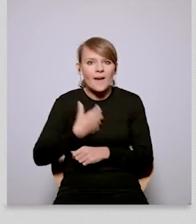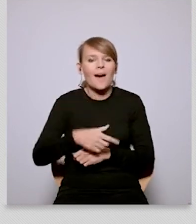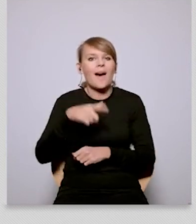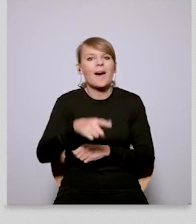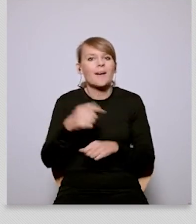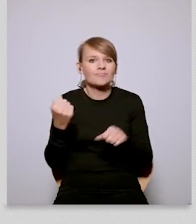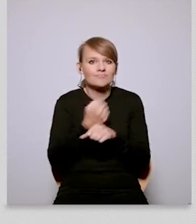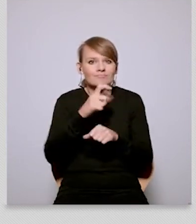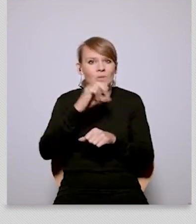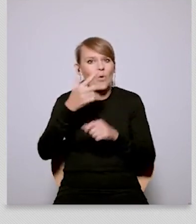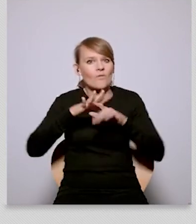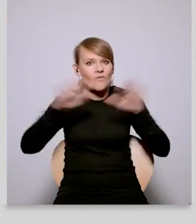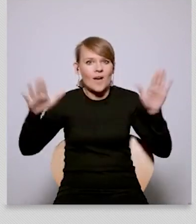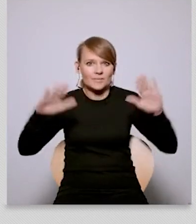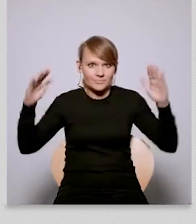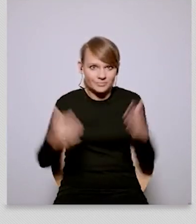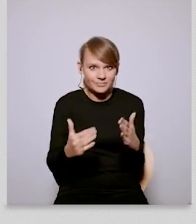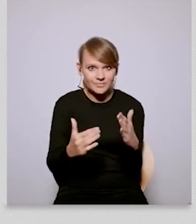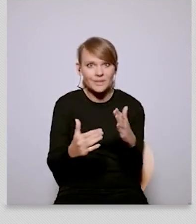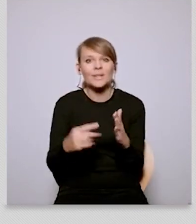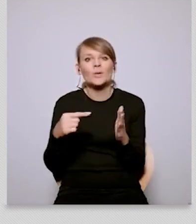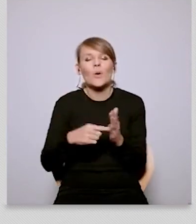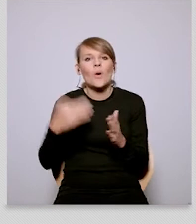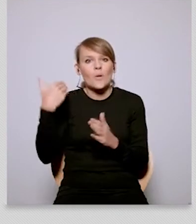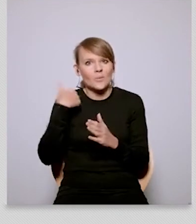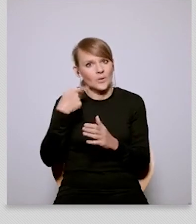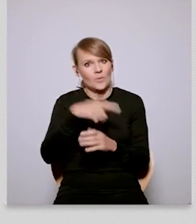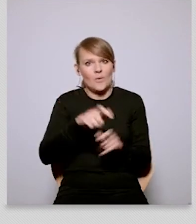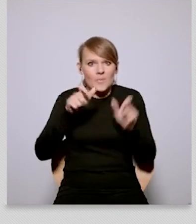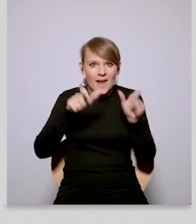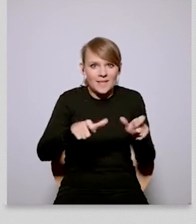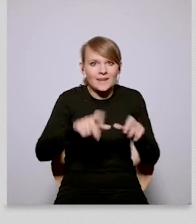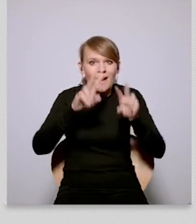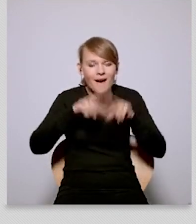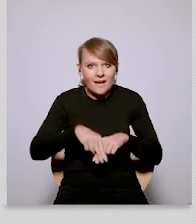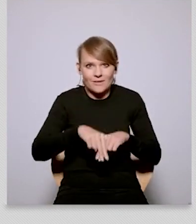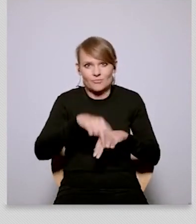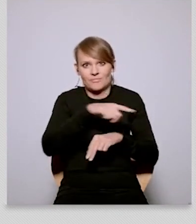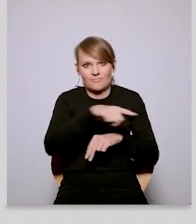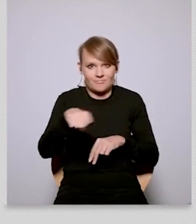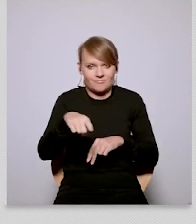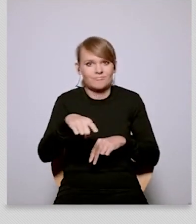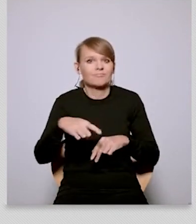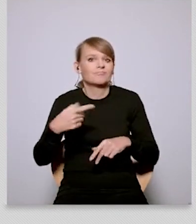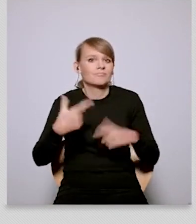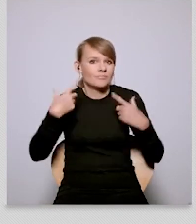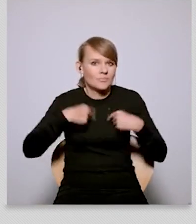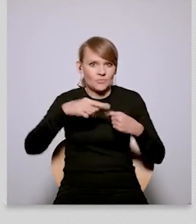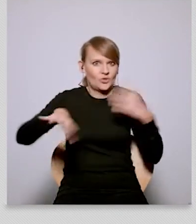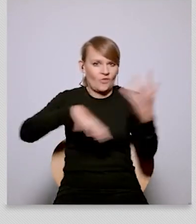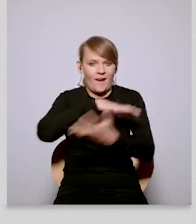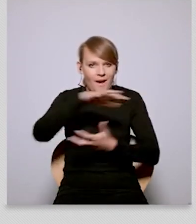sposób zaczęła wywierać po prostu presję na pozostałych graczy na arenie globalnej